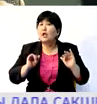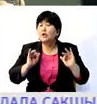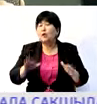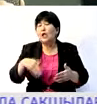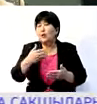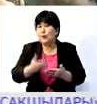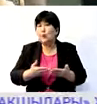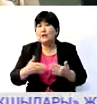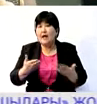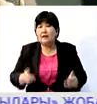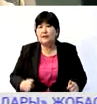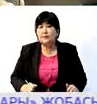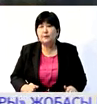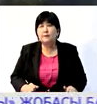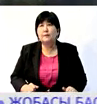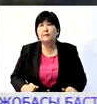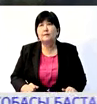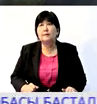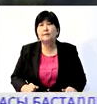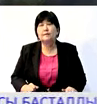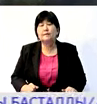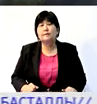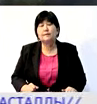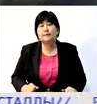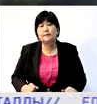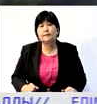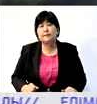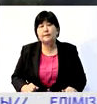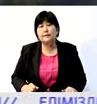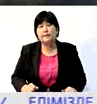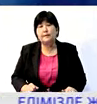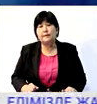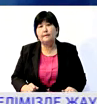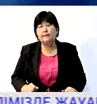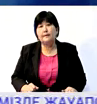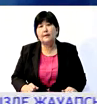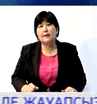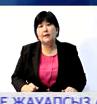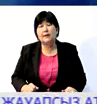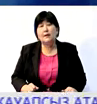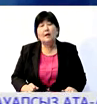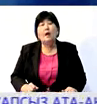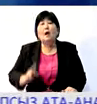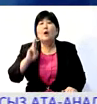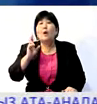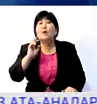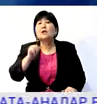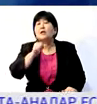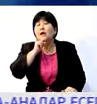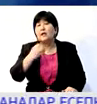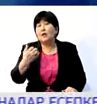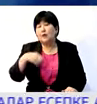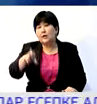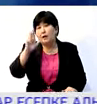ұсынады. Елдес Әбілда, Бауыржан Қожамұратов, Төрехан Қожахметов, Қызылорда телеарнасы. Қорқыт Ата атындағы Қызылорда